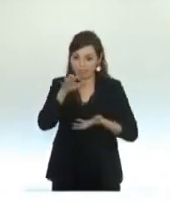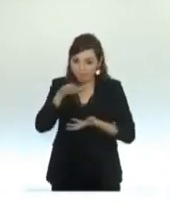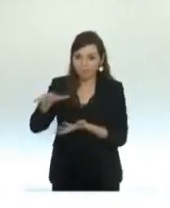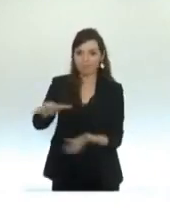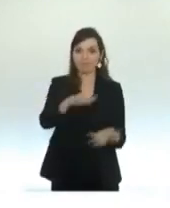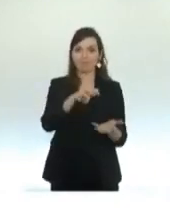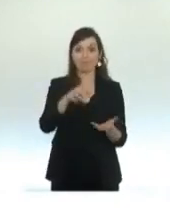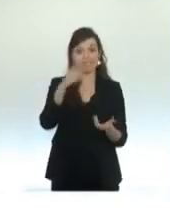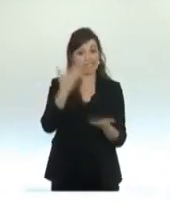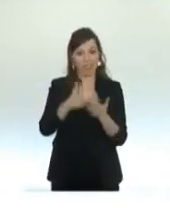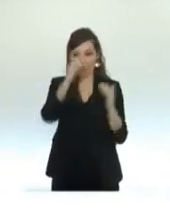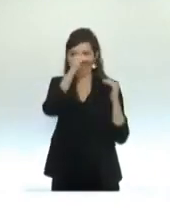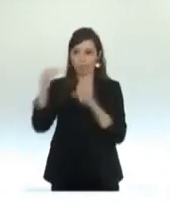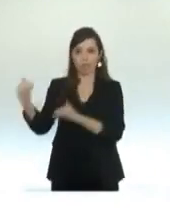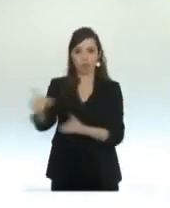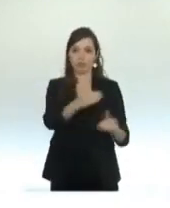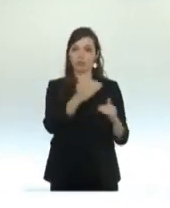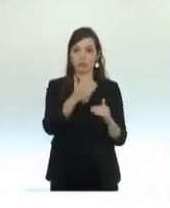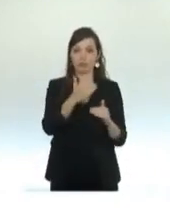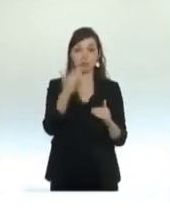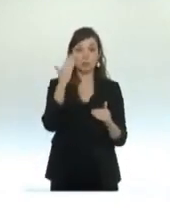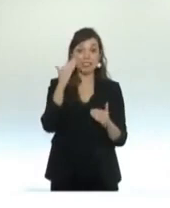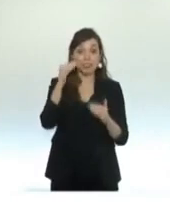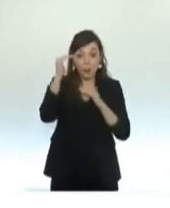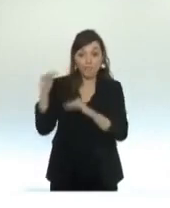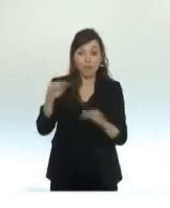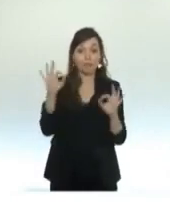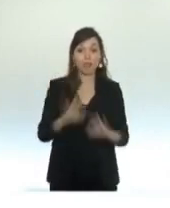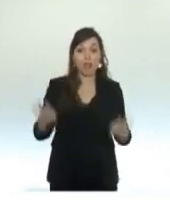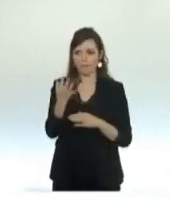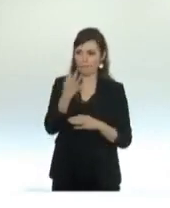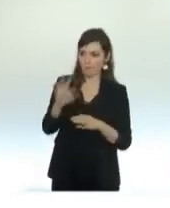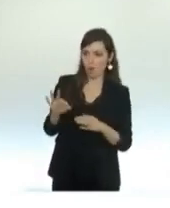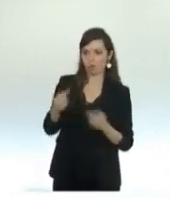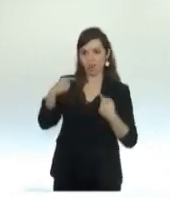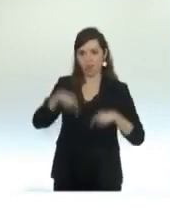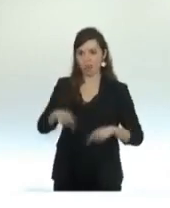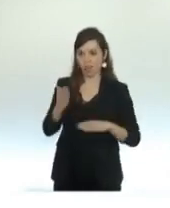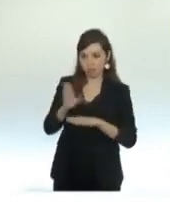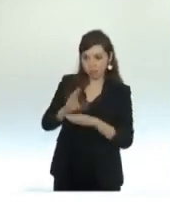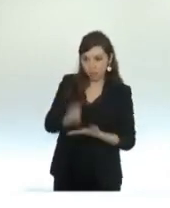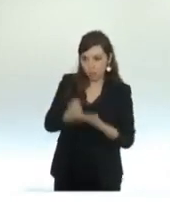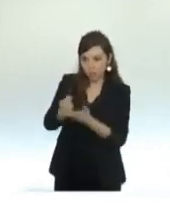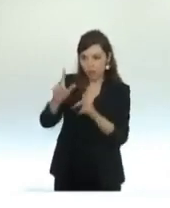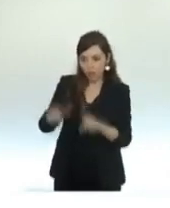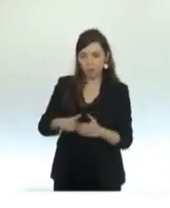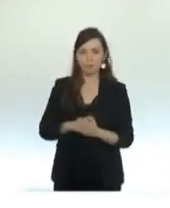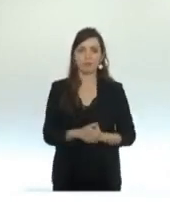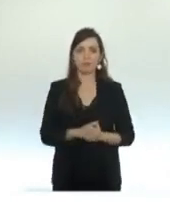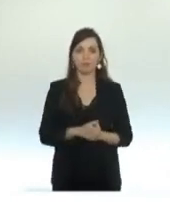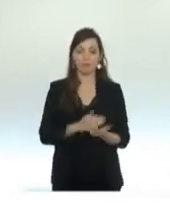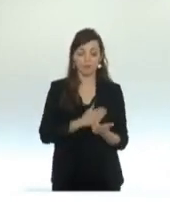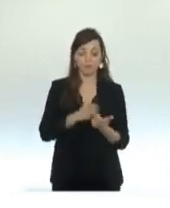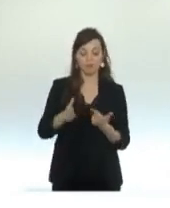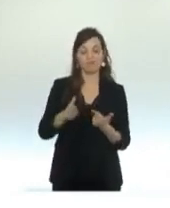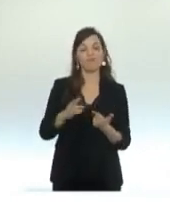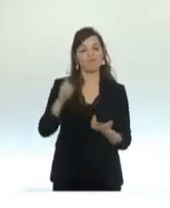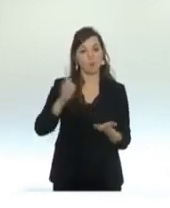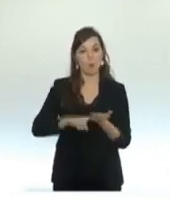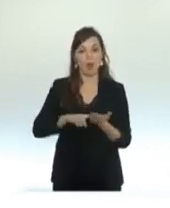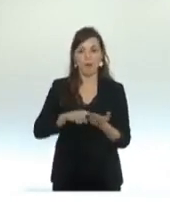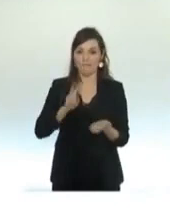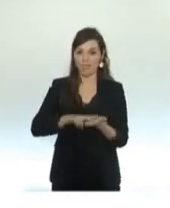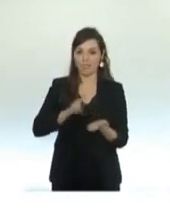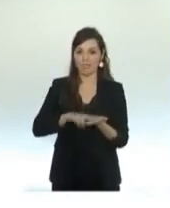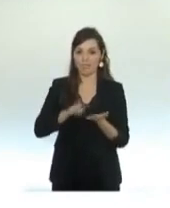confiance sans laquelle aucune mobilisation collective n'est possible alors souvenez-vous bien de cette phrase parce que dans quelques